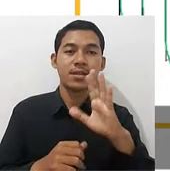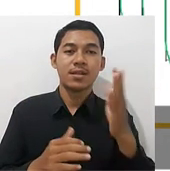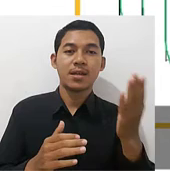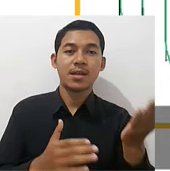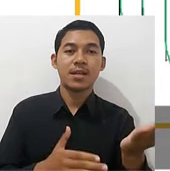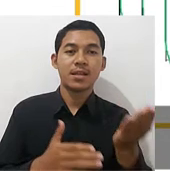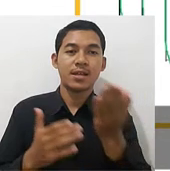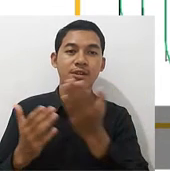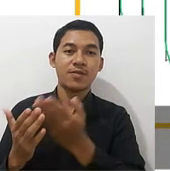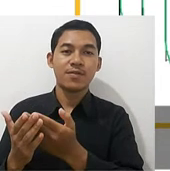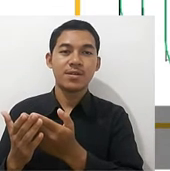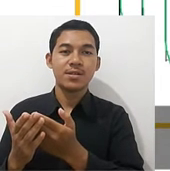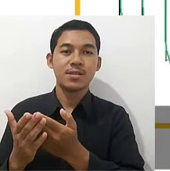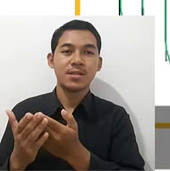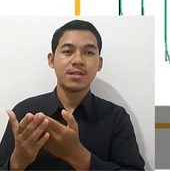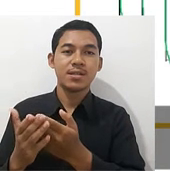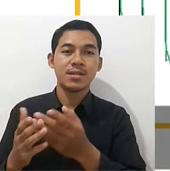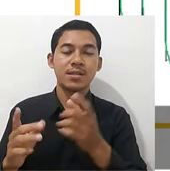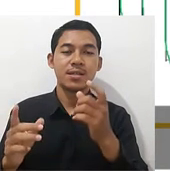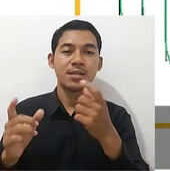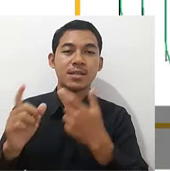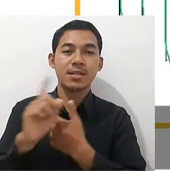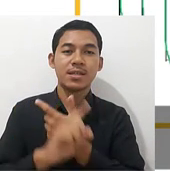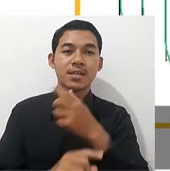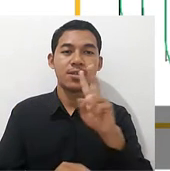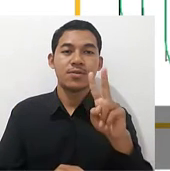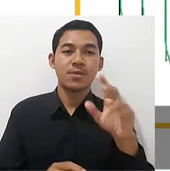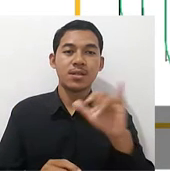berarti Y2 sama dengan D2